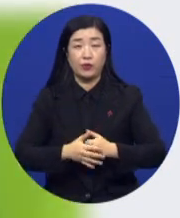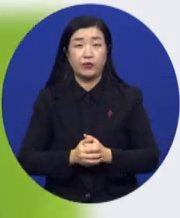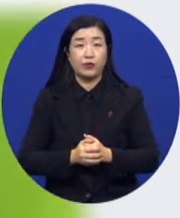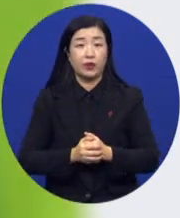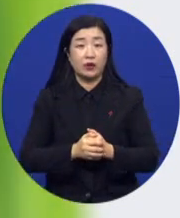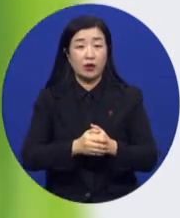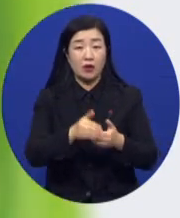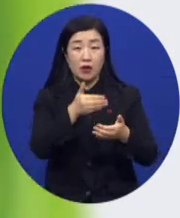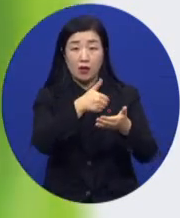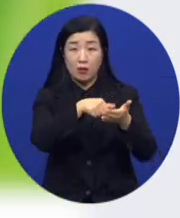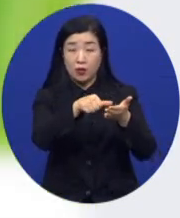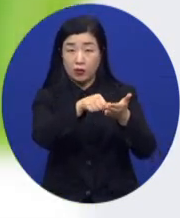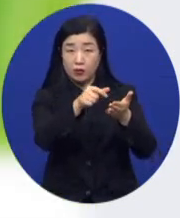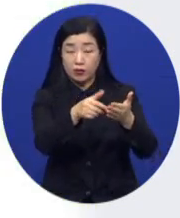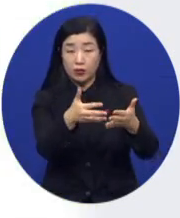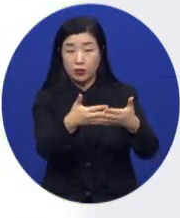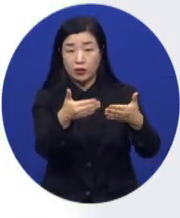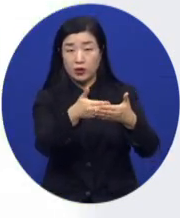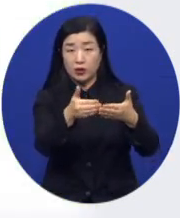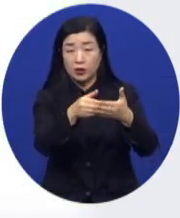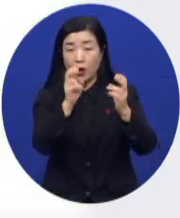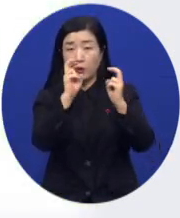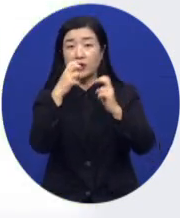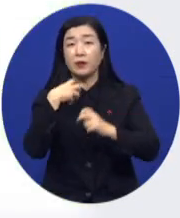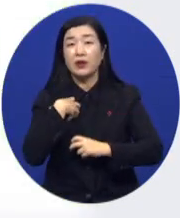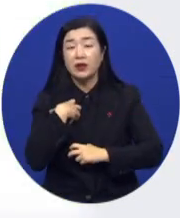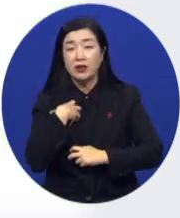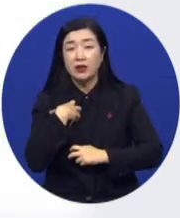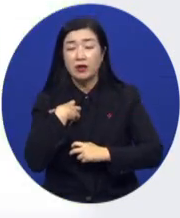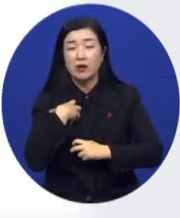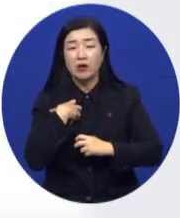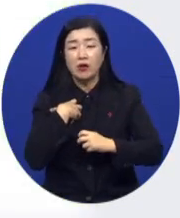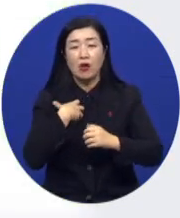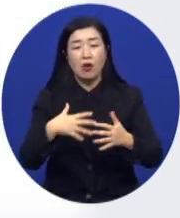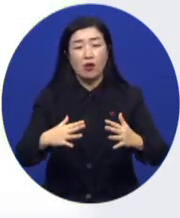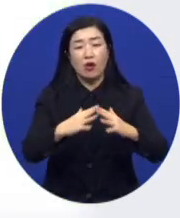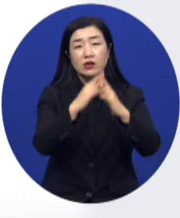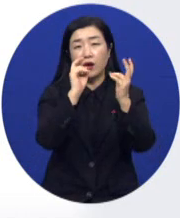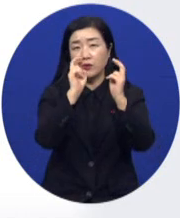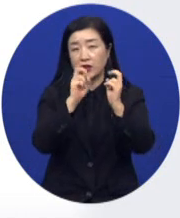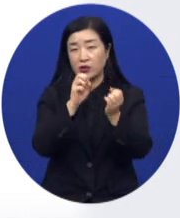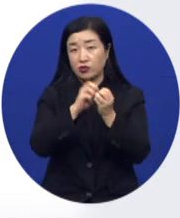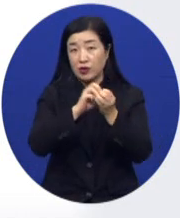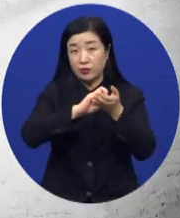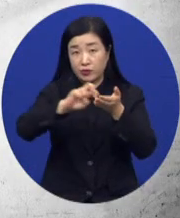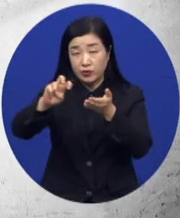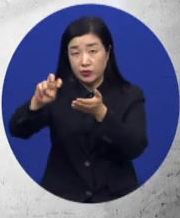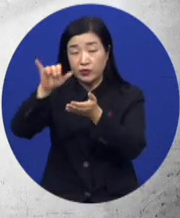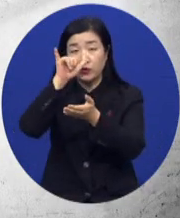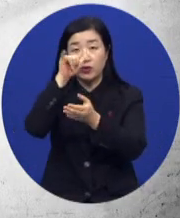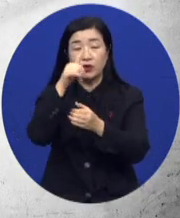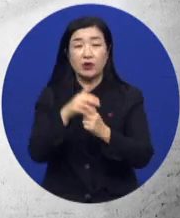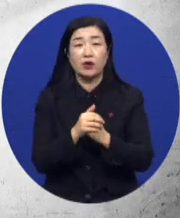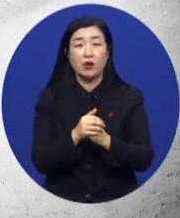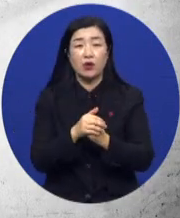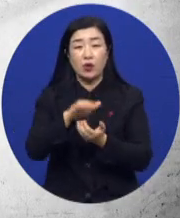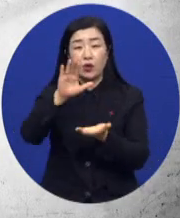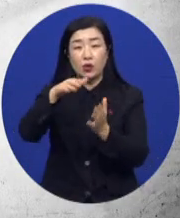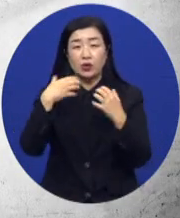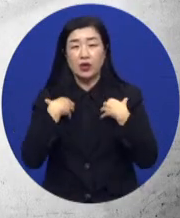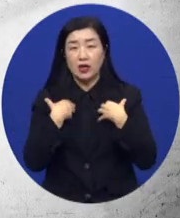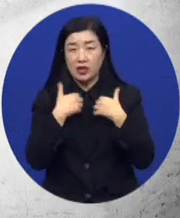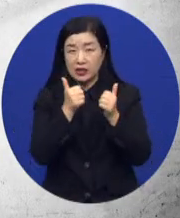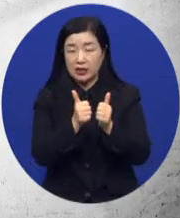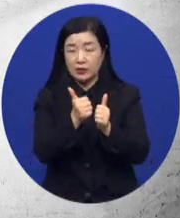이 작품을 설치한 미술 작품 시공업체가 건설 업체들에게 보낸 문자 메시지입니다. 도청에서